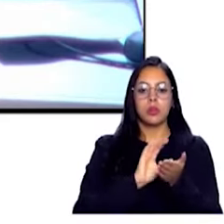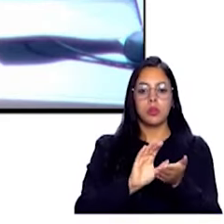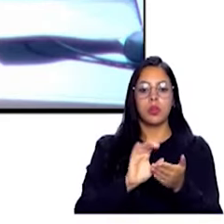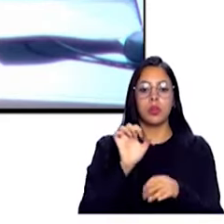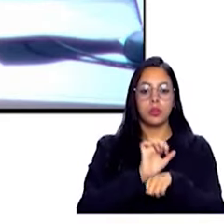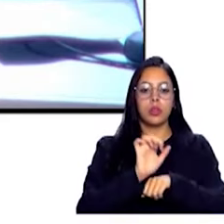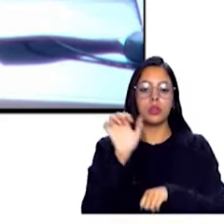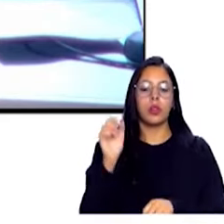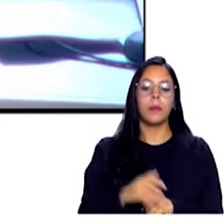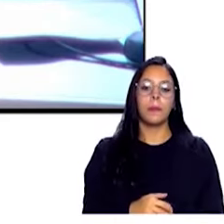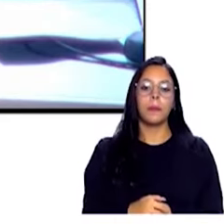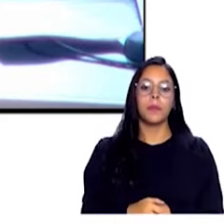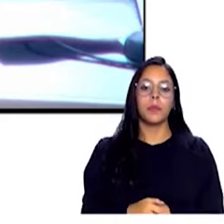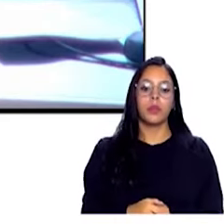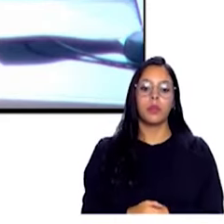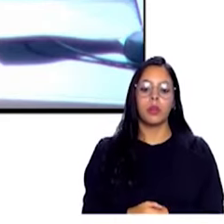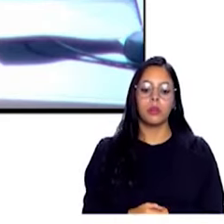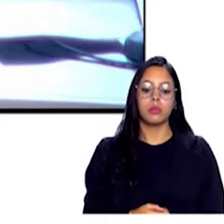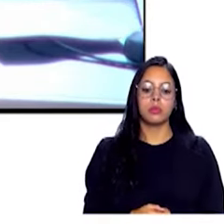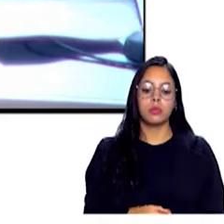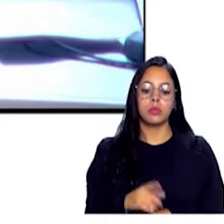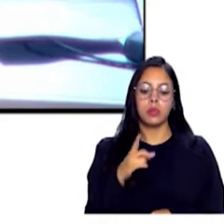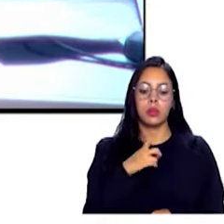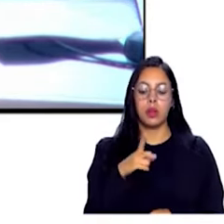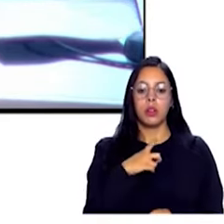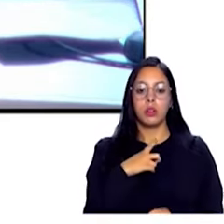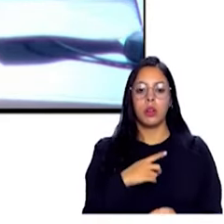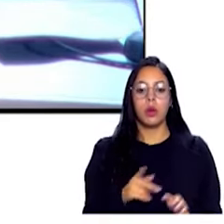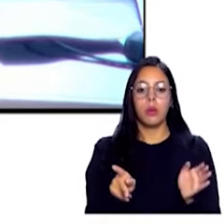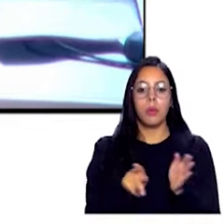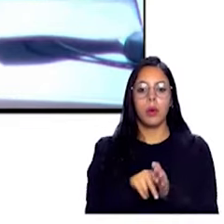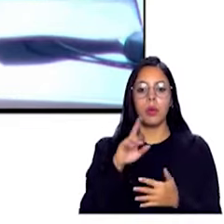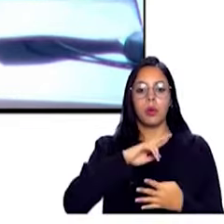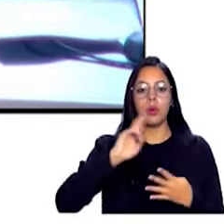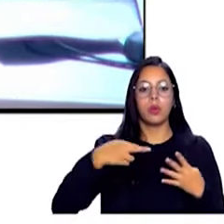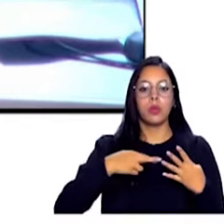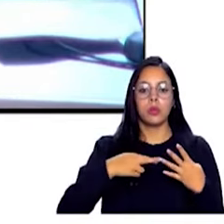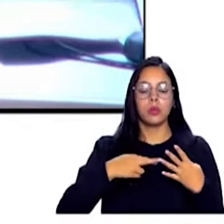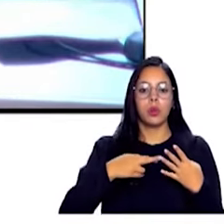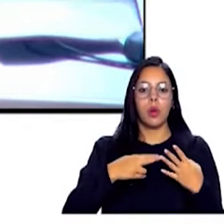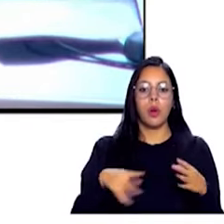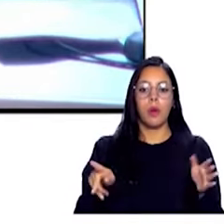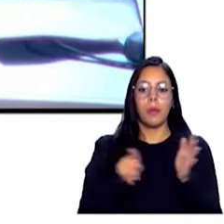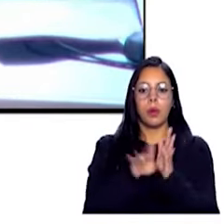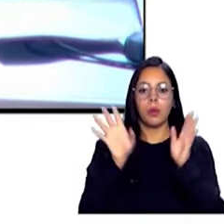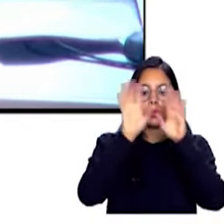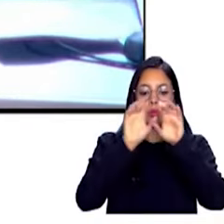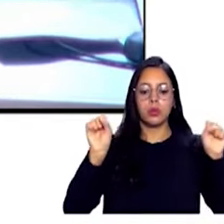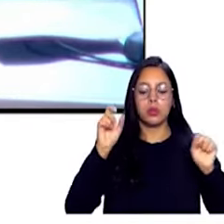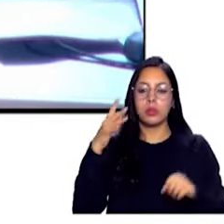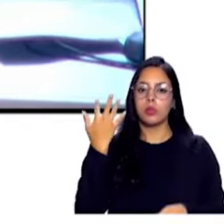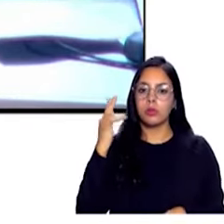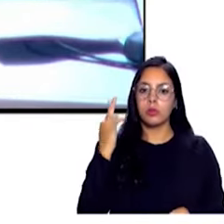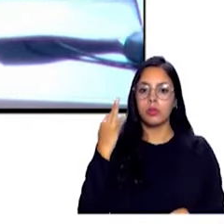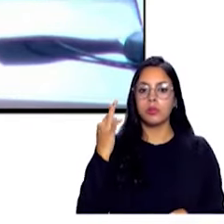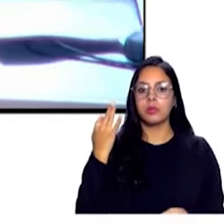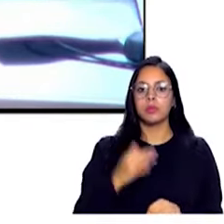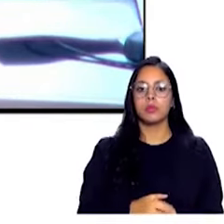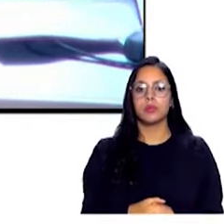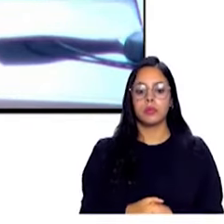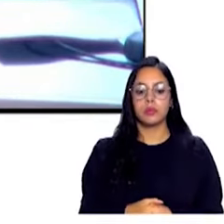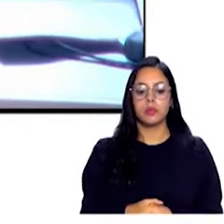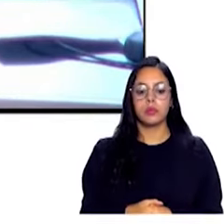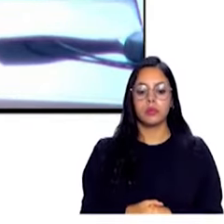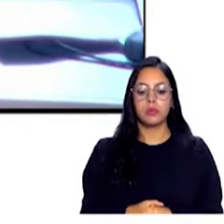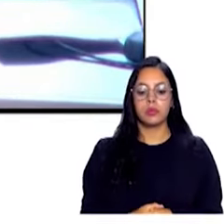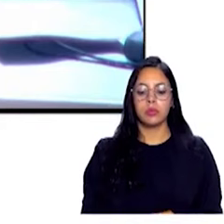en société je crois qu'il y a 130 avocats au conseil 130 avocats au conseil 21000 pourvoi